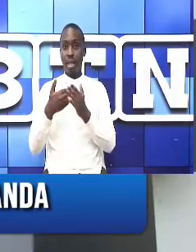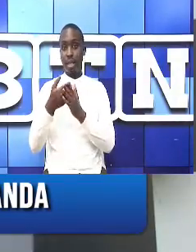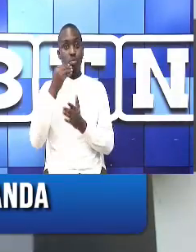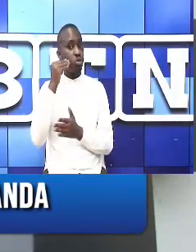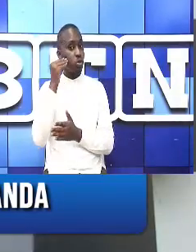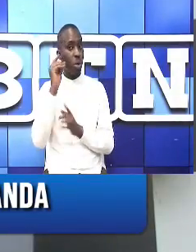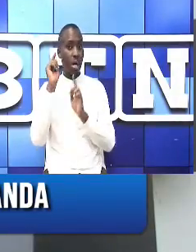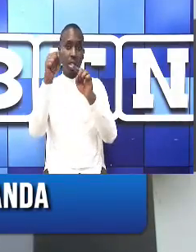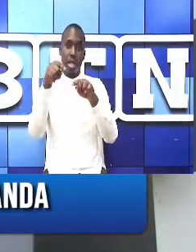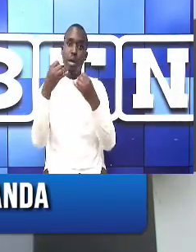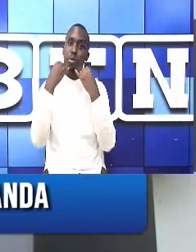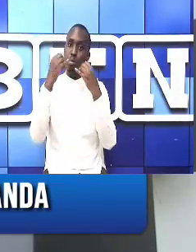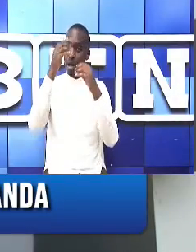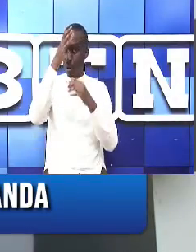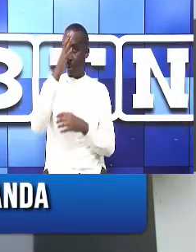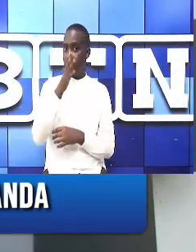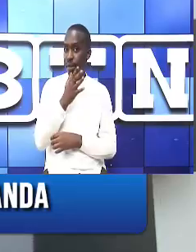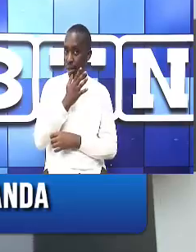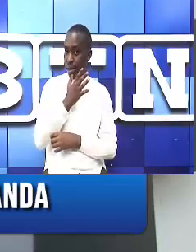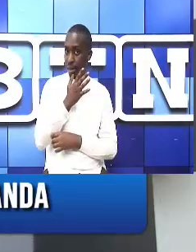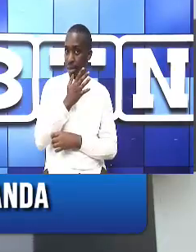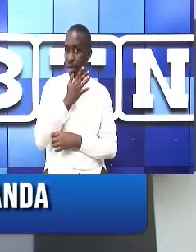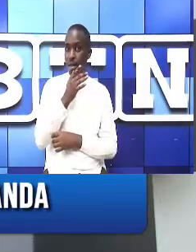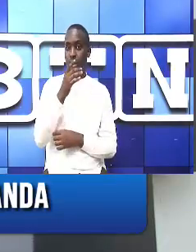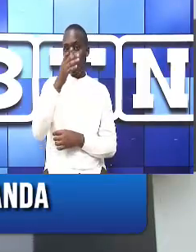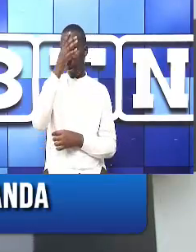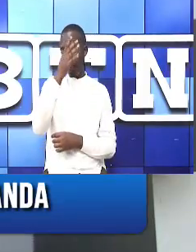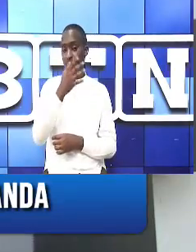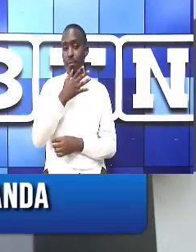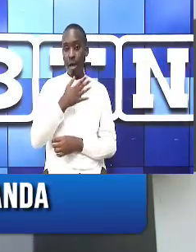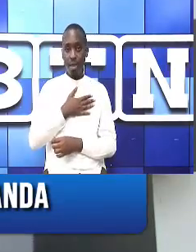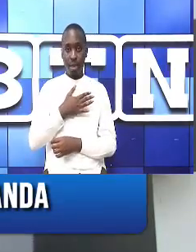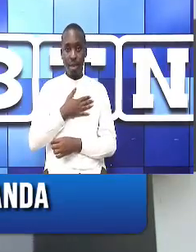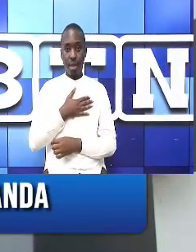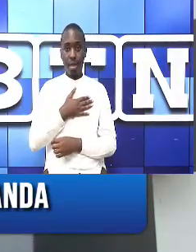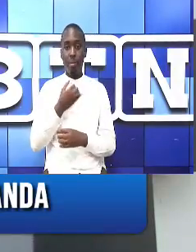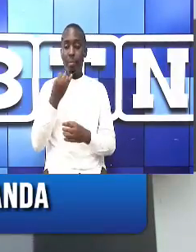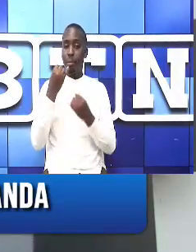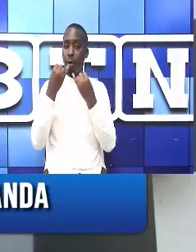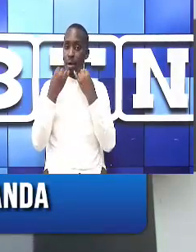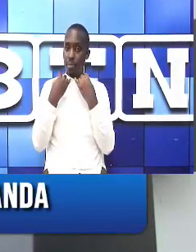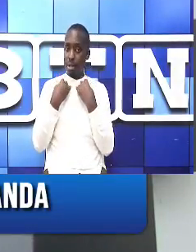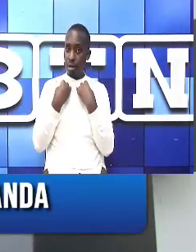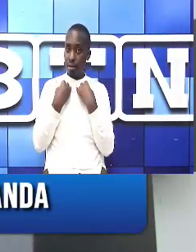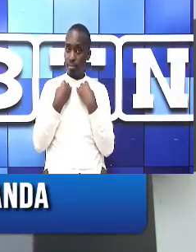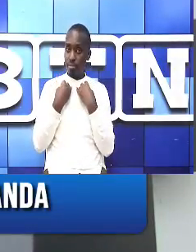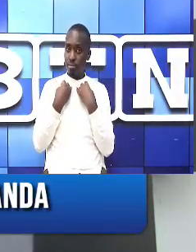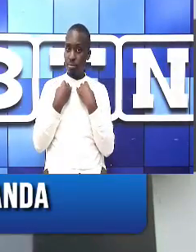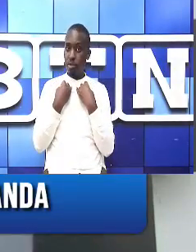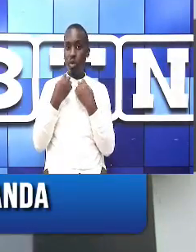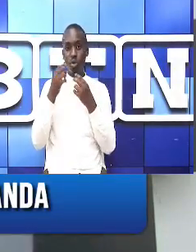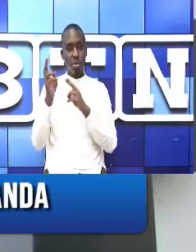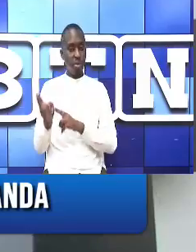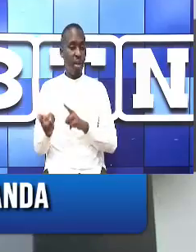rugo ndagenda mbibwira ababyeyi ibyo ababyeyi banjye ibyo banjye ati